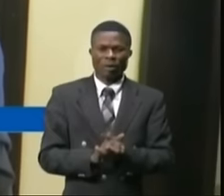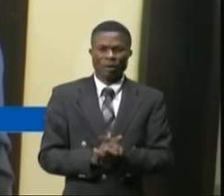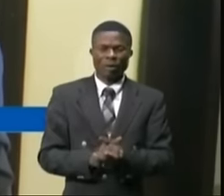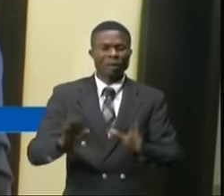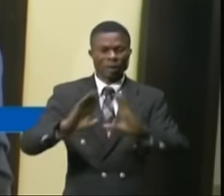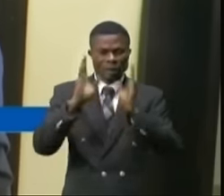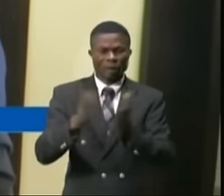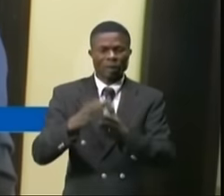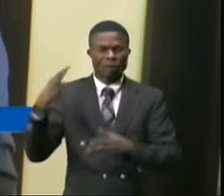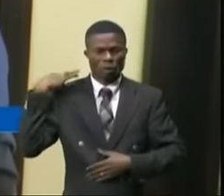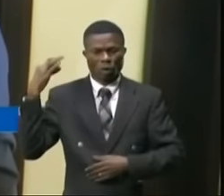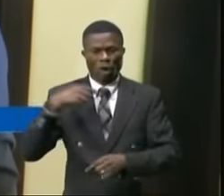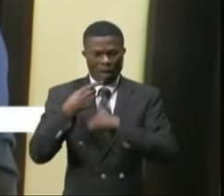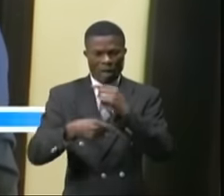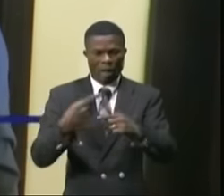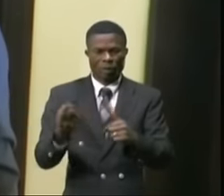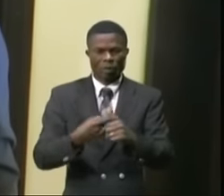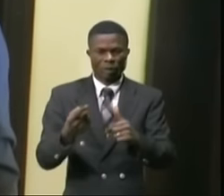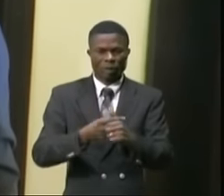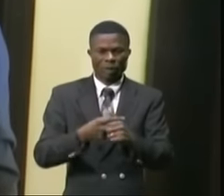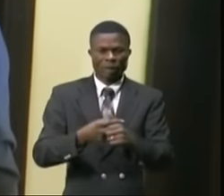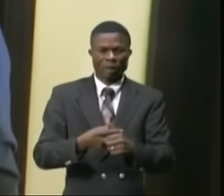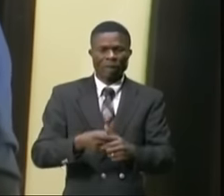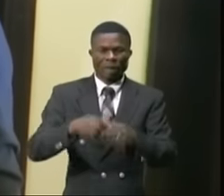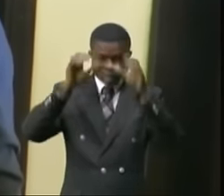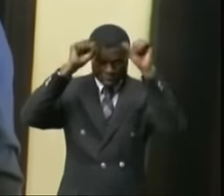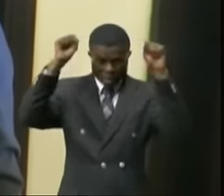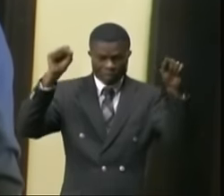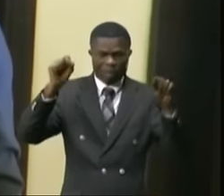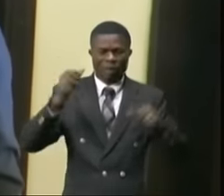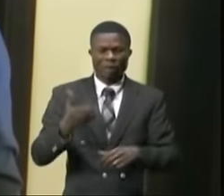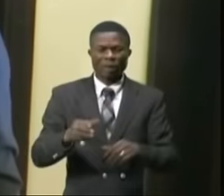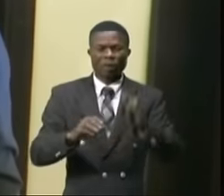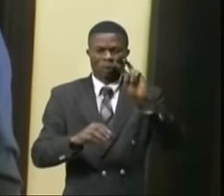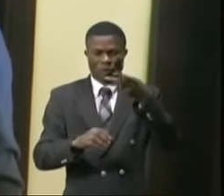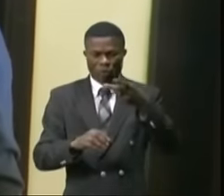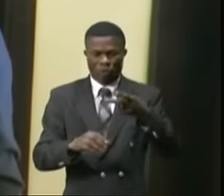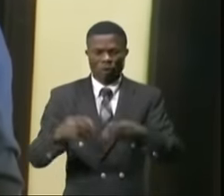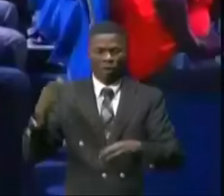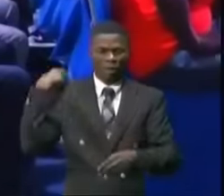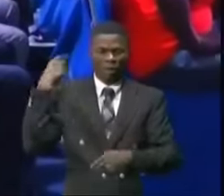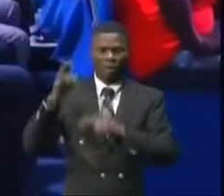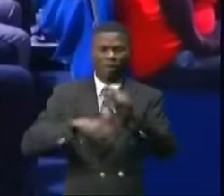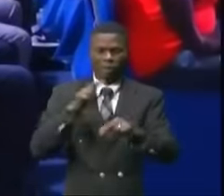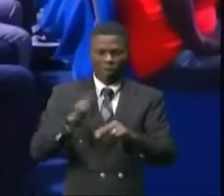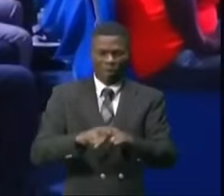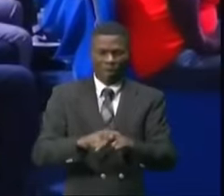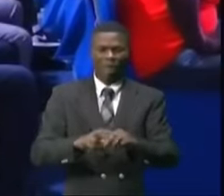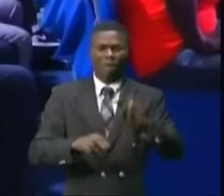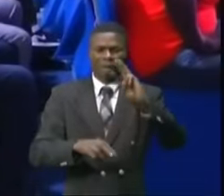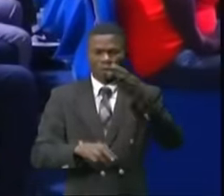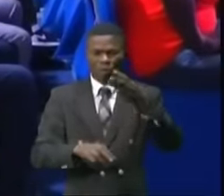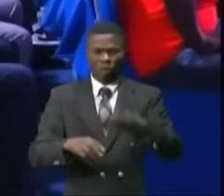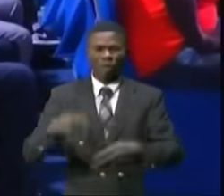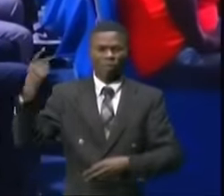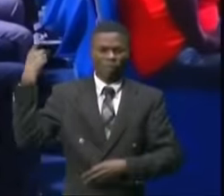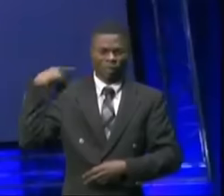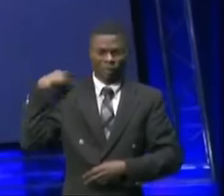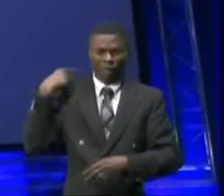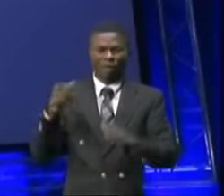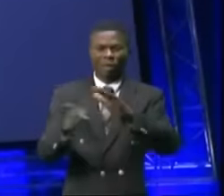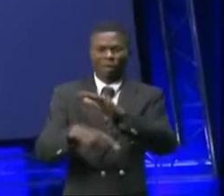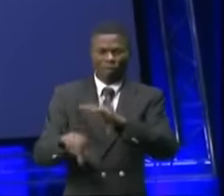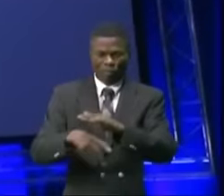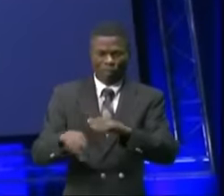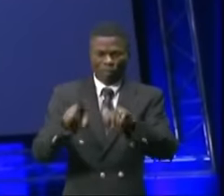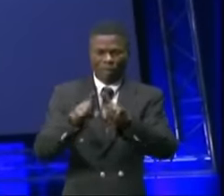tous les candidats, en commençant par la présidentielle. Et ensuite, au niveau national, provincial et communal. Nous